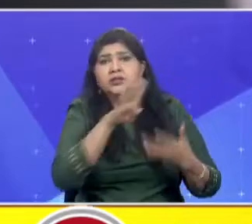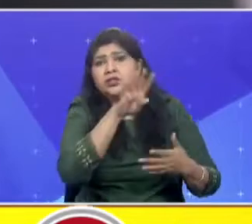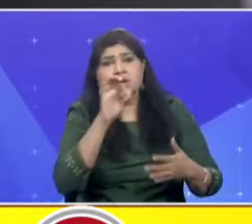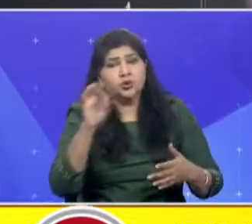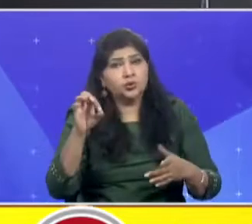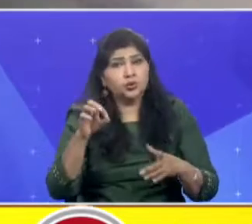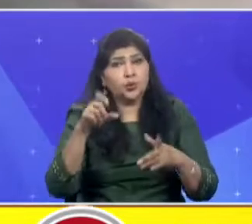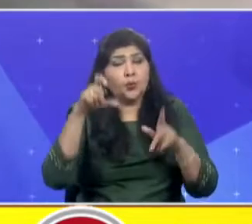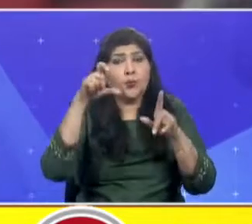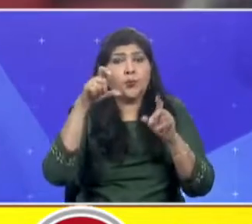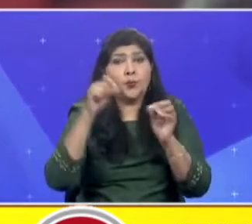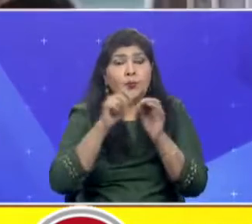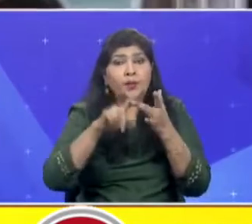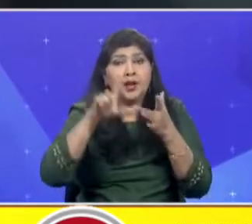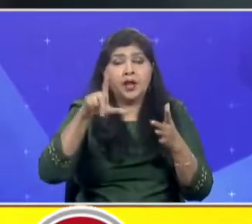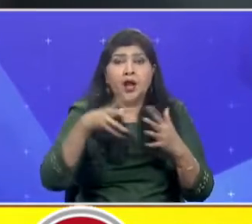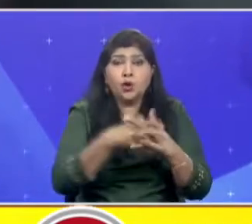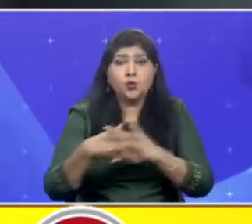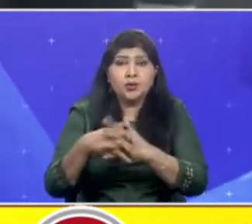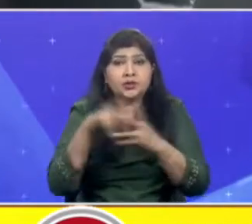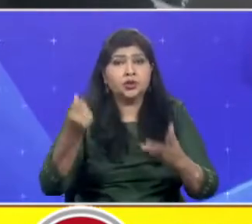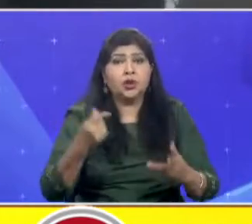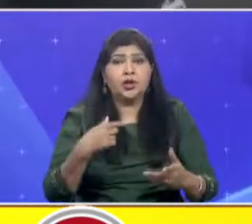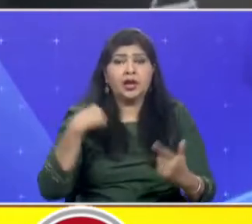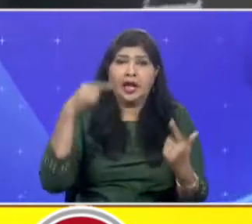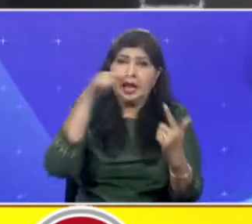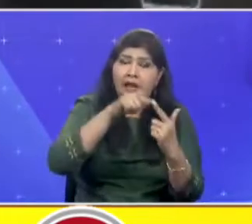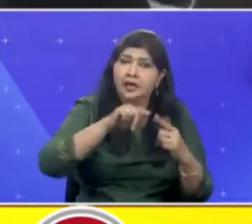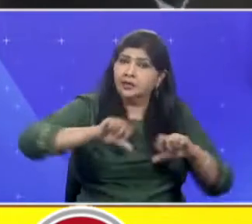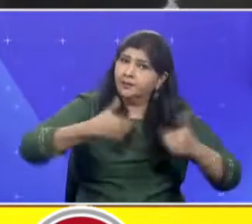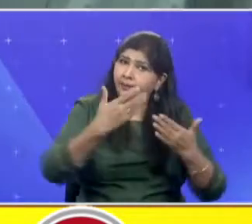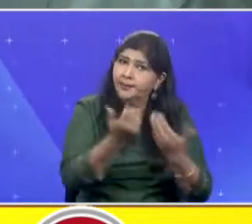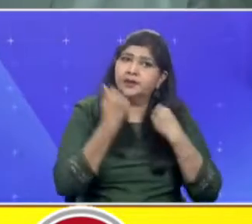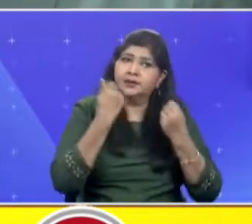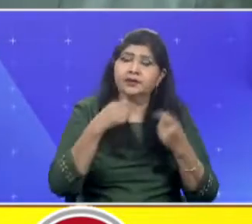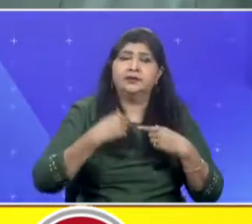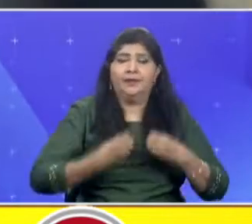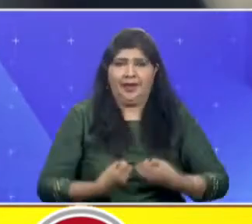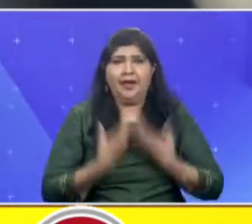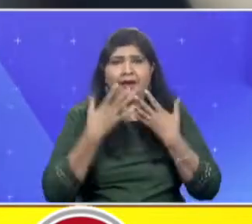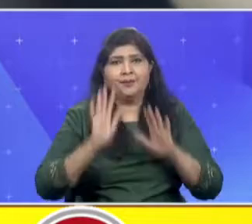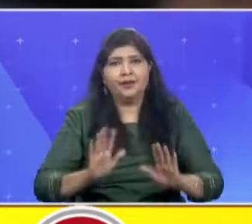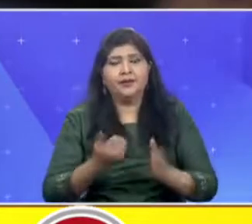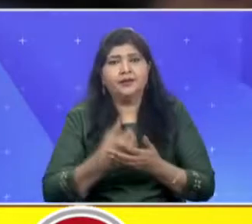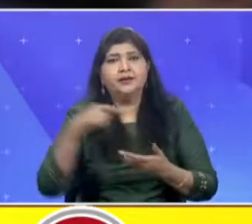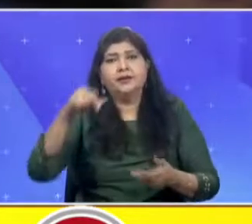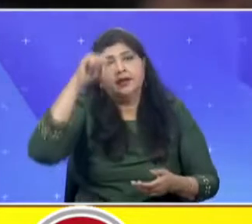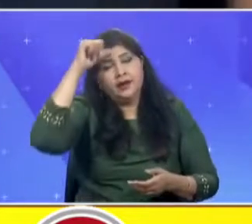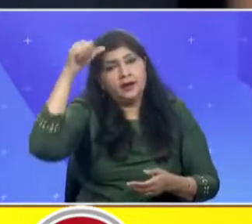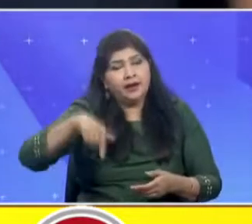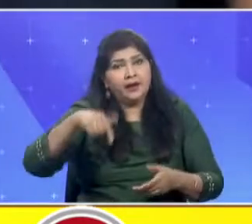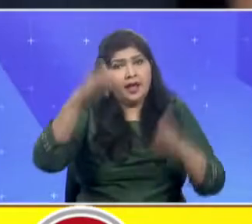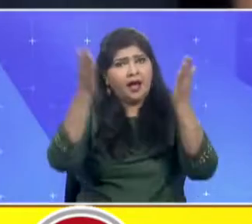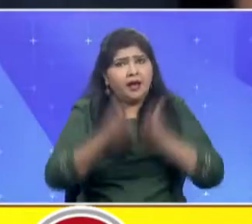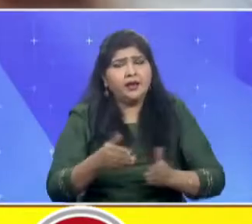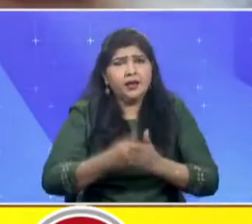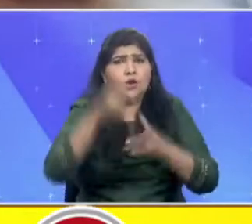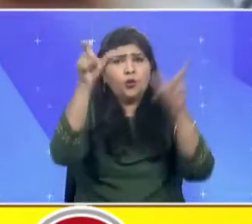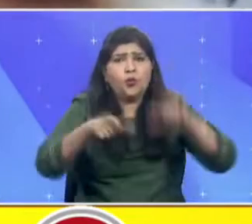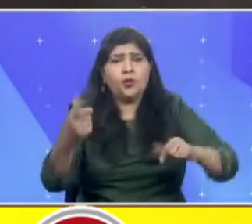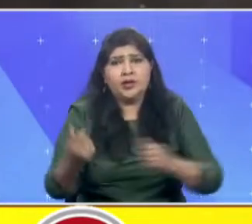के एक्सपोर्ट का लक्ष्य प्राप्त हो सका है। और मुझे खुशी है कि भारत के लोगों का इस